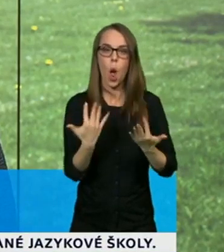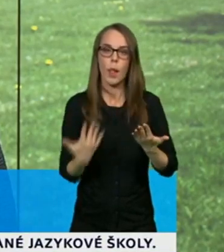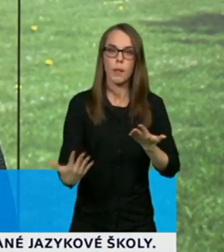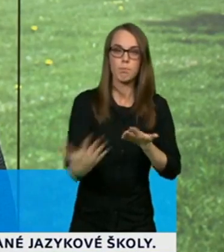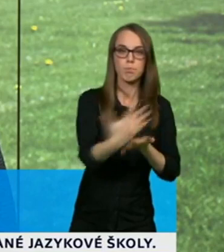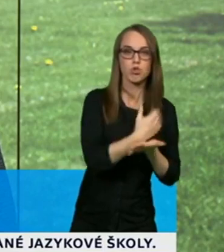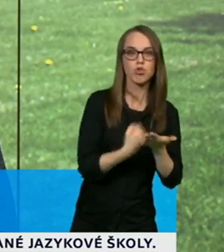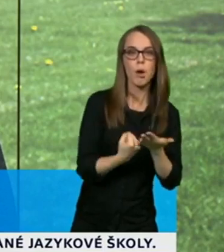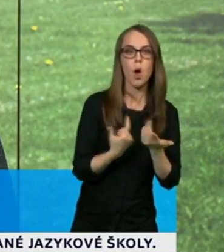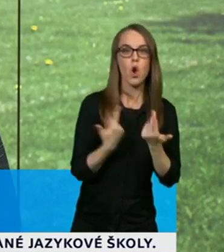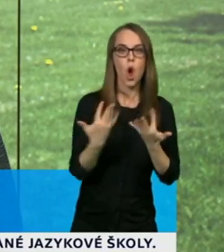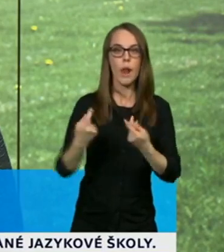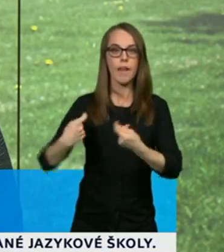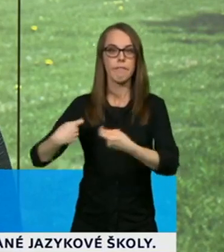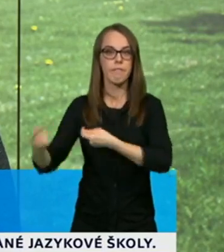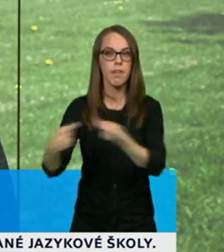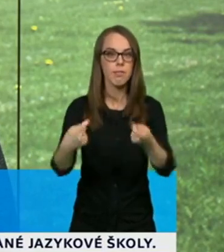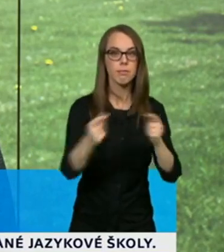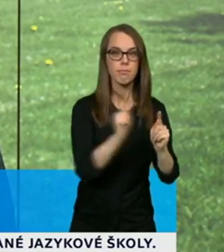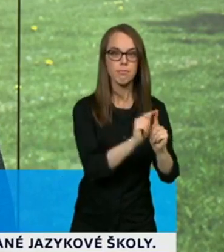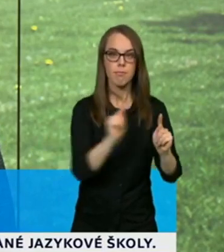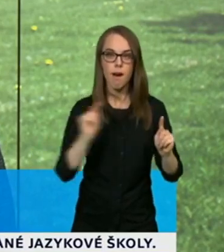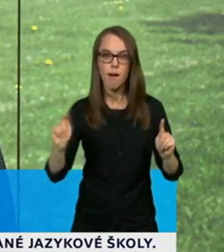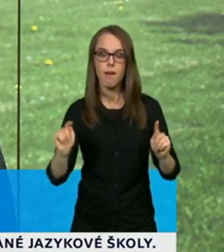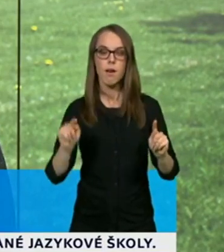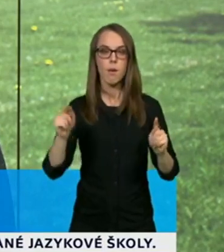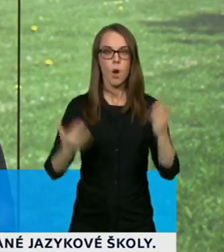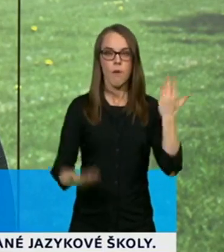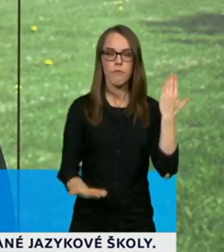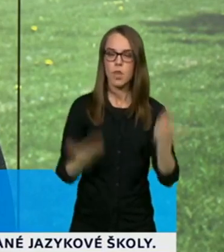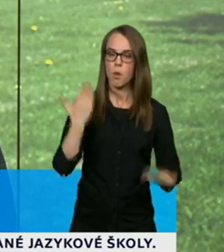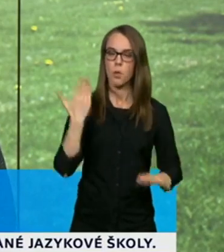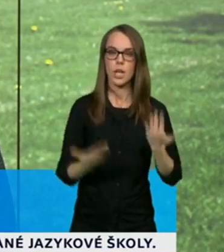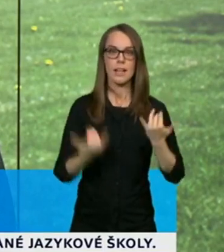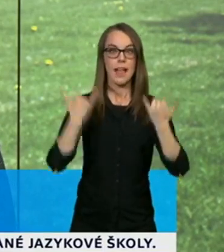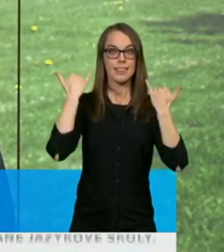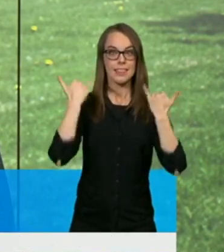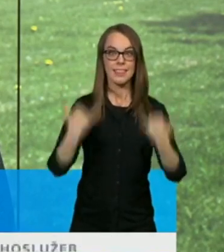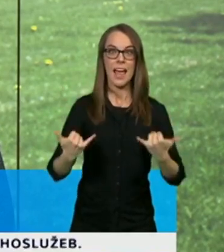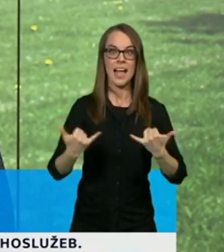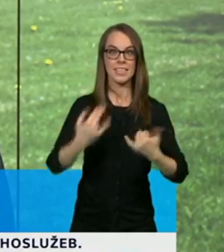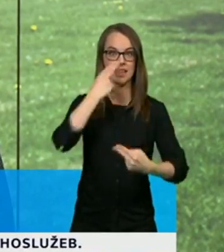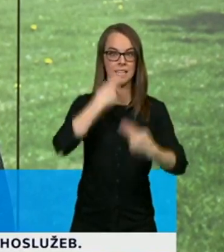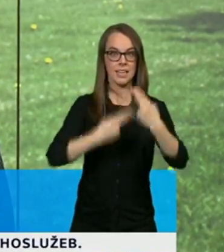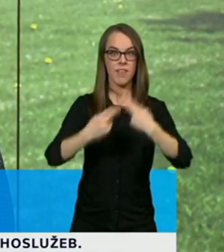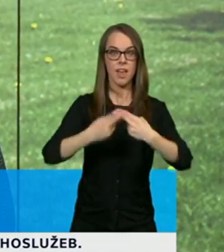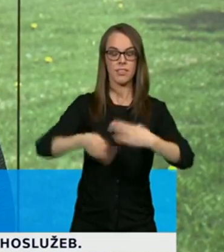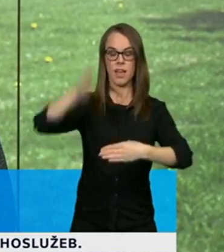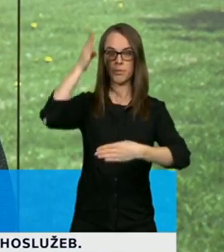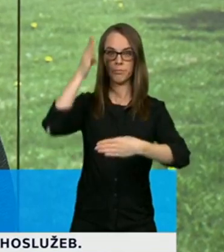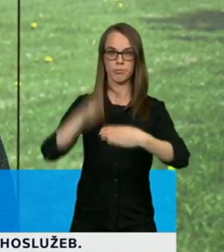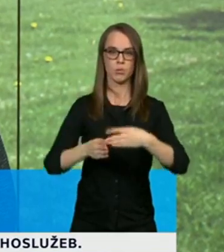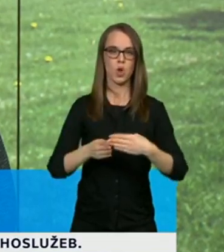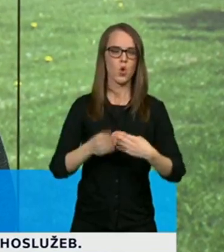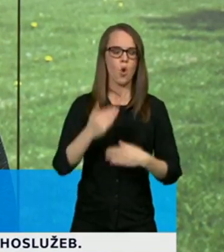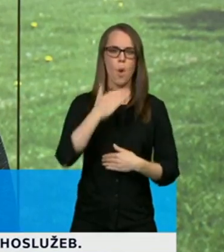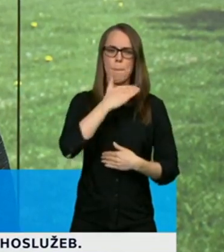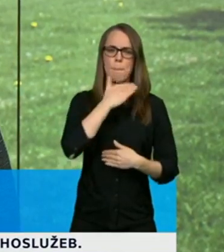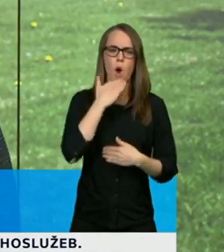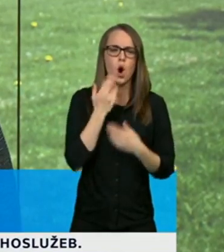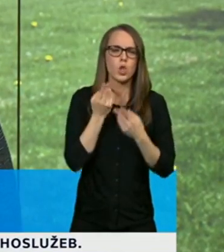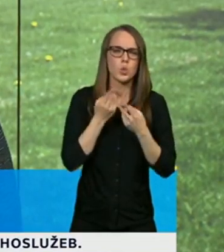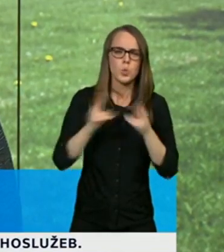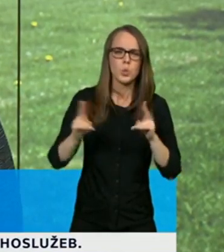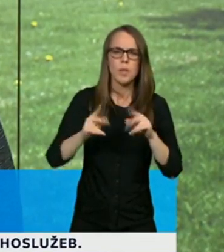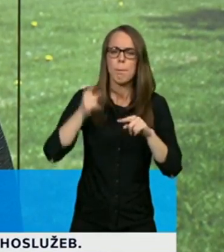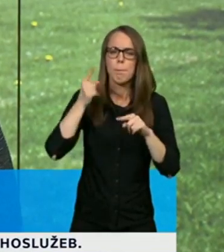tuto chvíli by to skutečně bylo velmi, byl by to velmi nepřesný předběžný rozpočet, který by neodpovídal